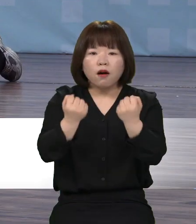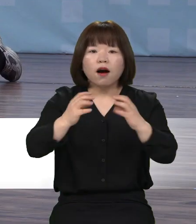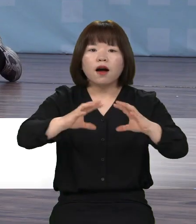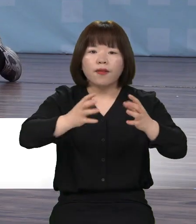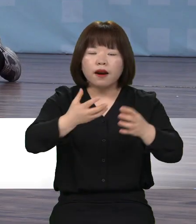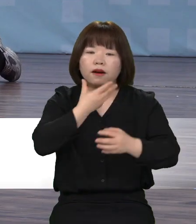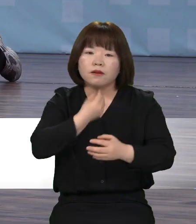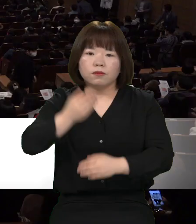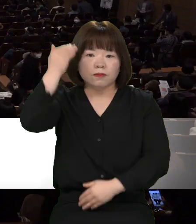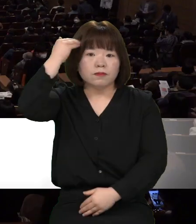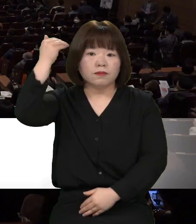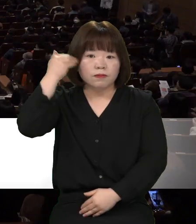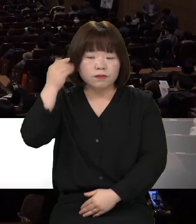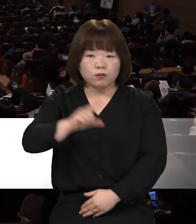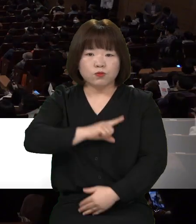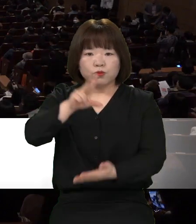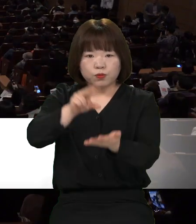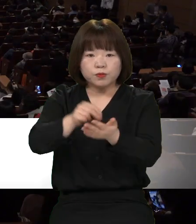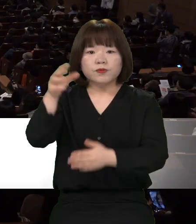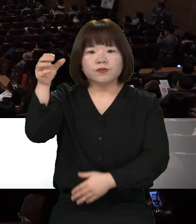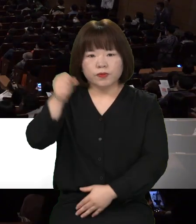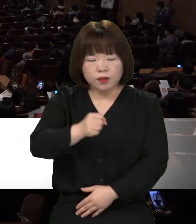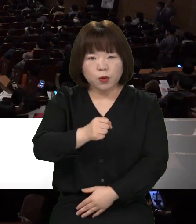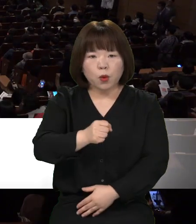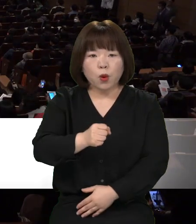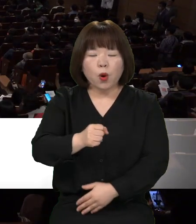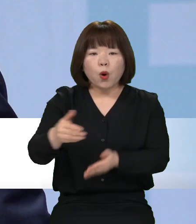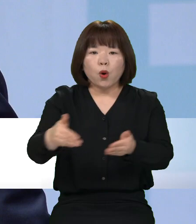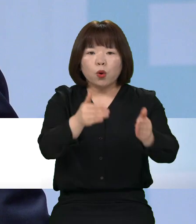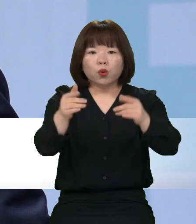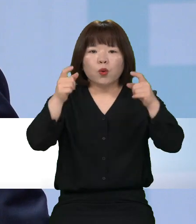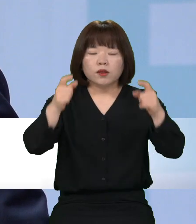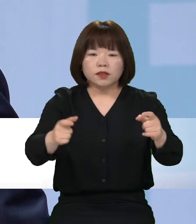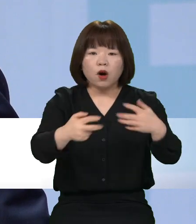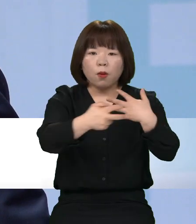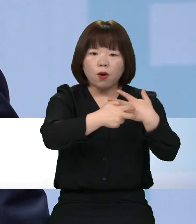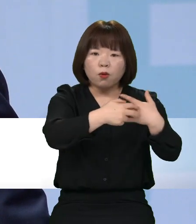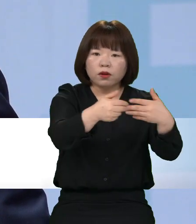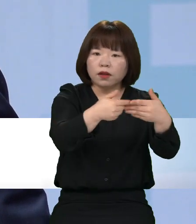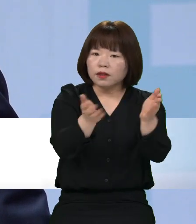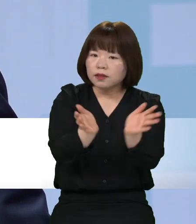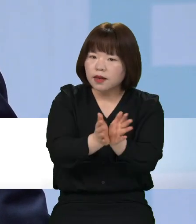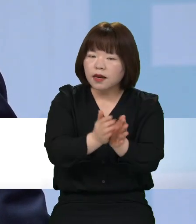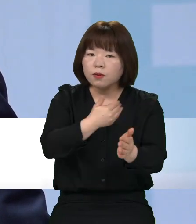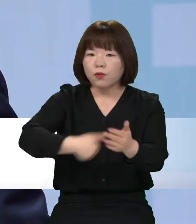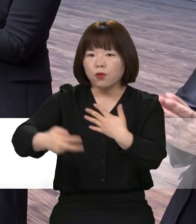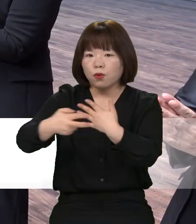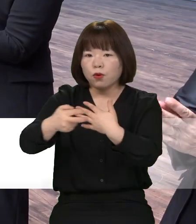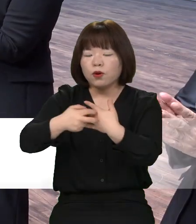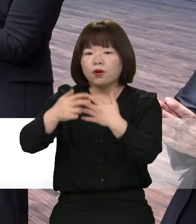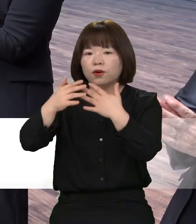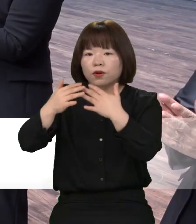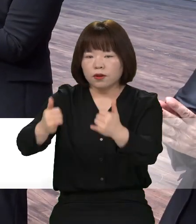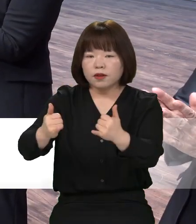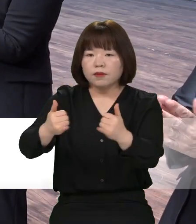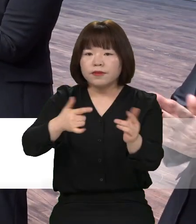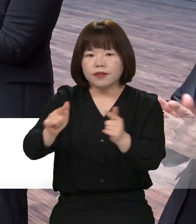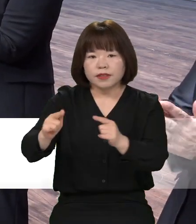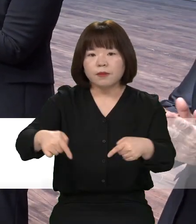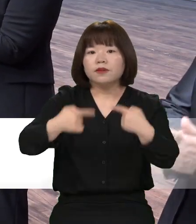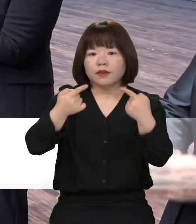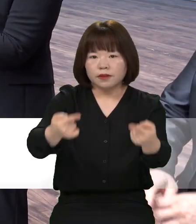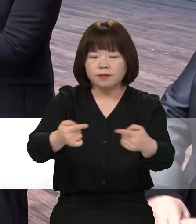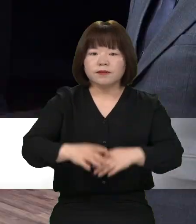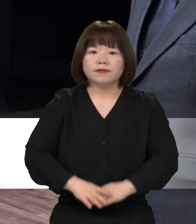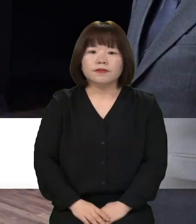건강한 나라 행복한 대한민국이라는 슬로우건으로 돈의 보건의료단체 시군보건소 관계자 등이 참석한